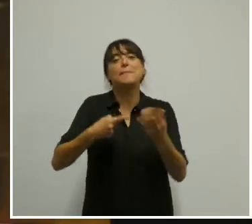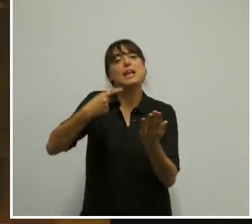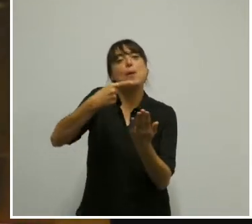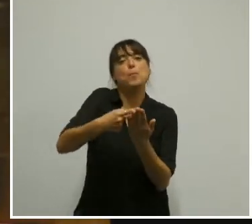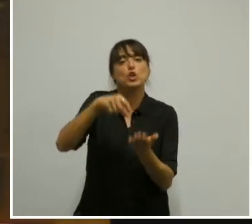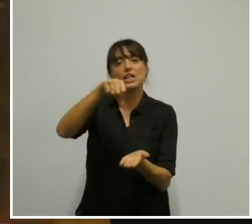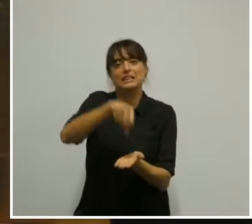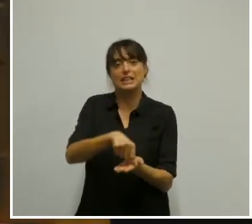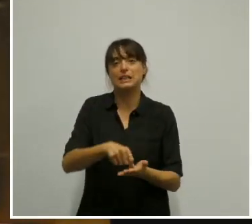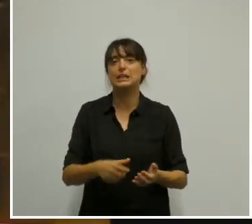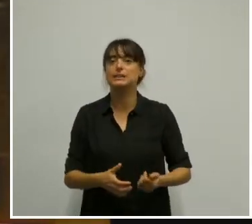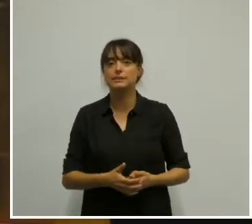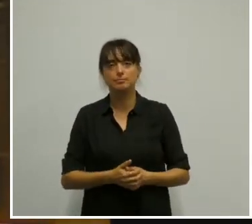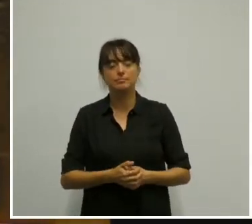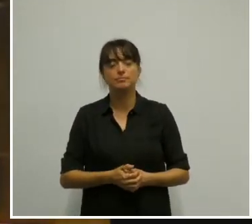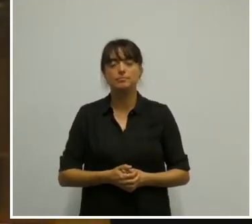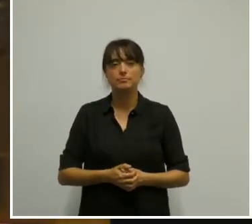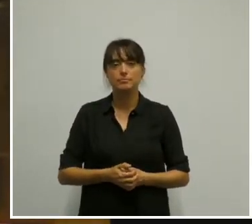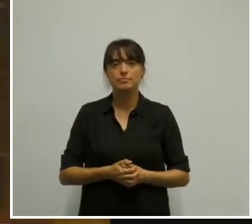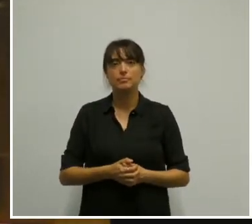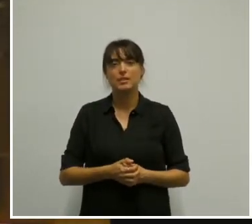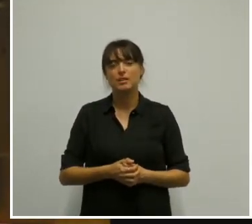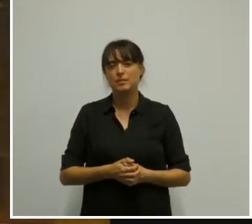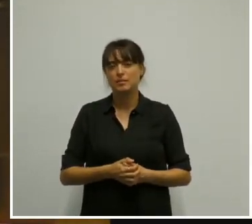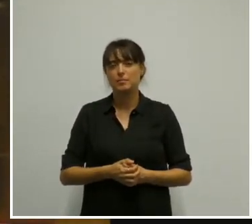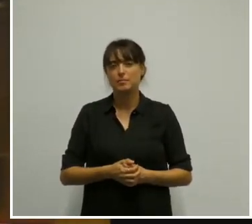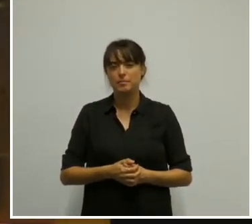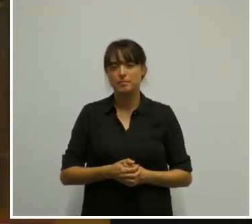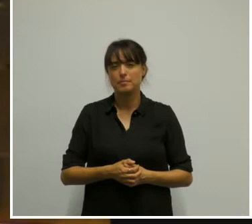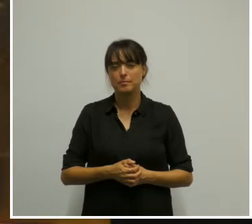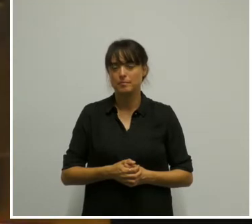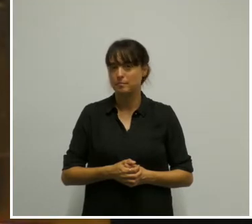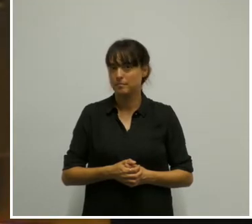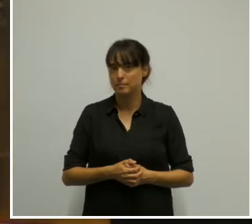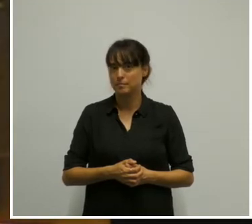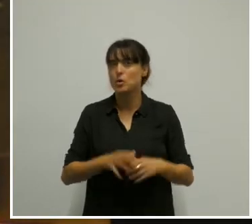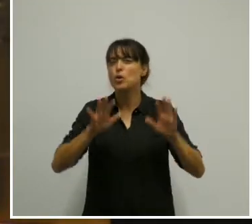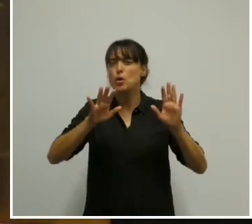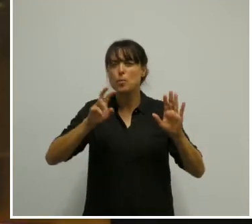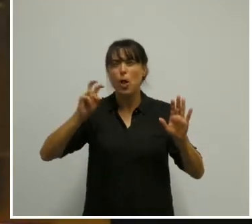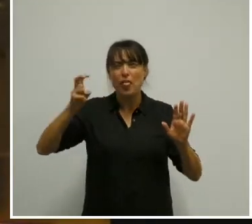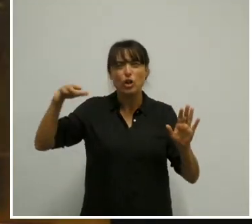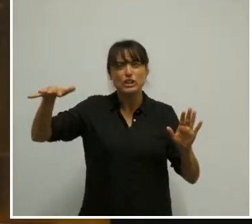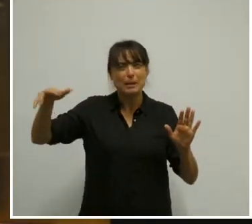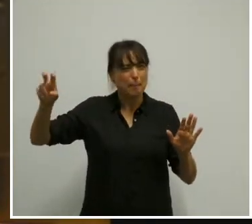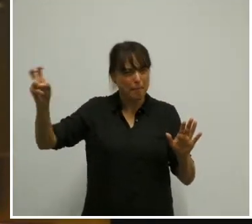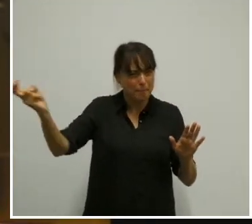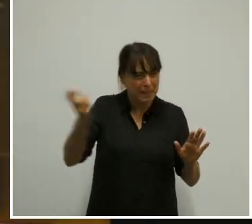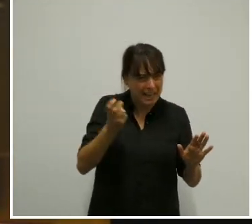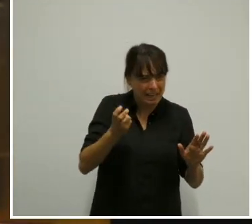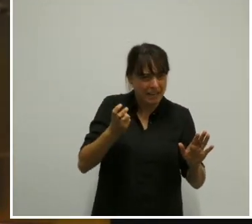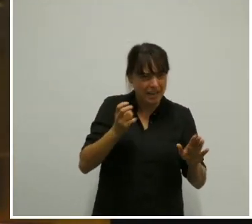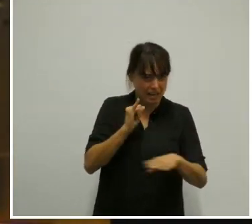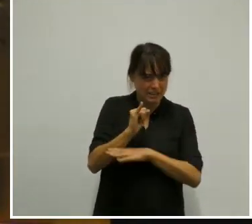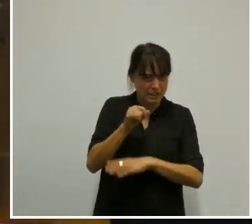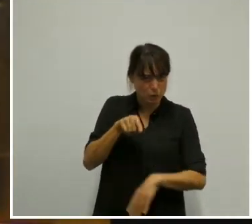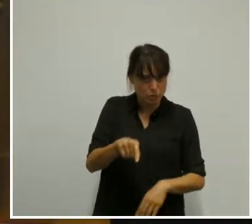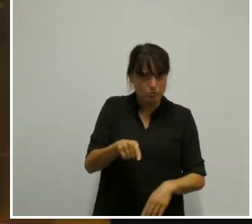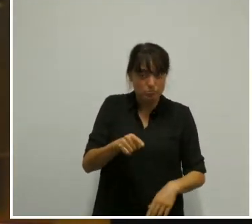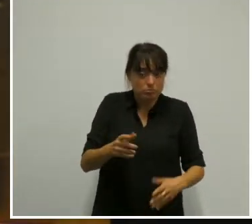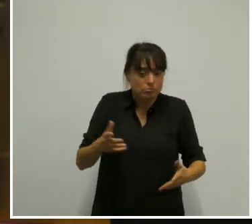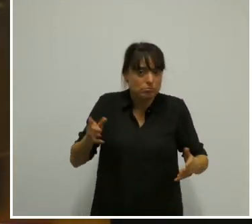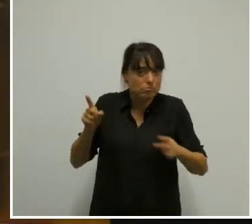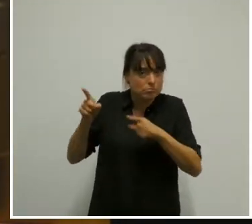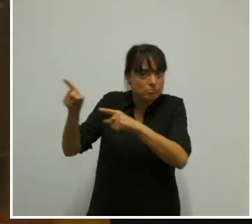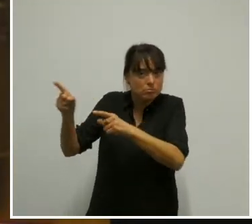centres i a més hi ha... I dels altres barris venen fins al Caterina? Posen els centres que